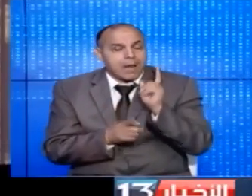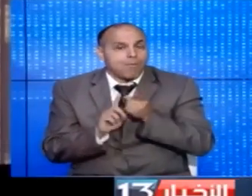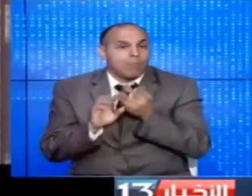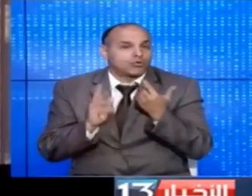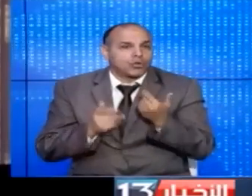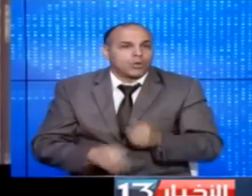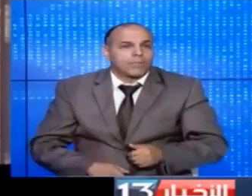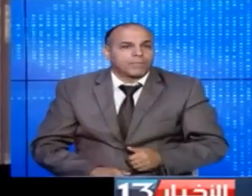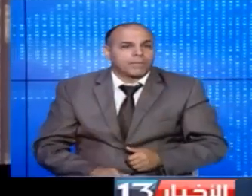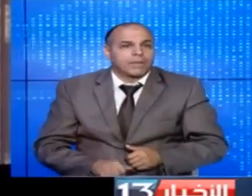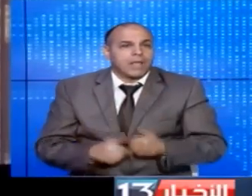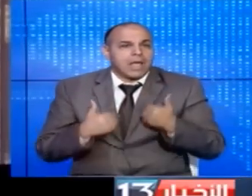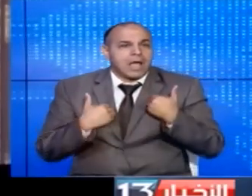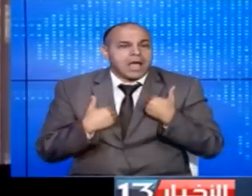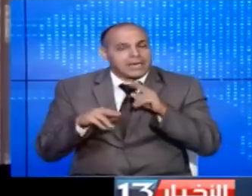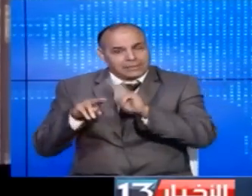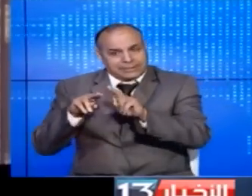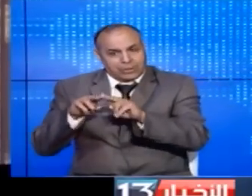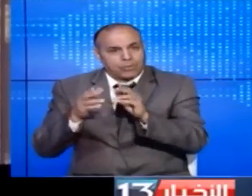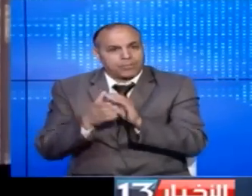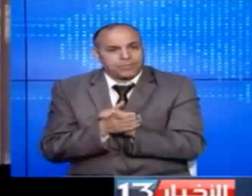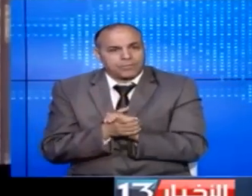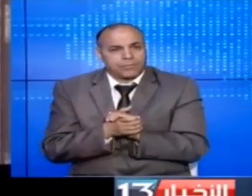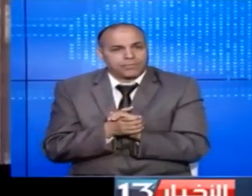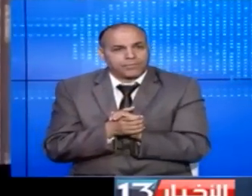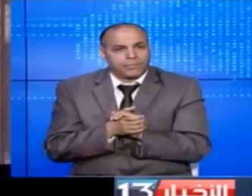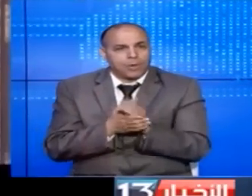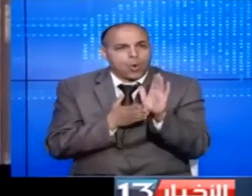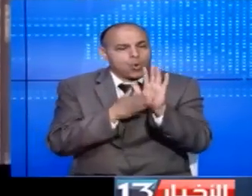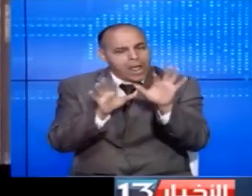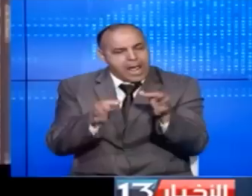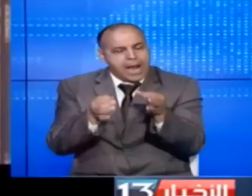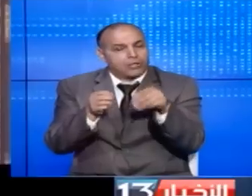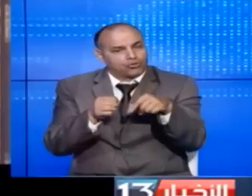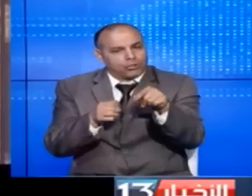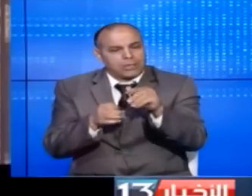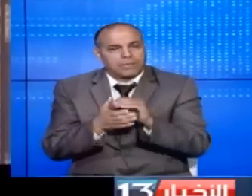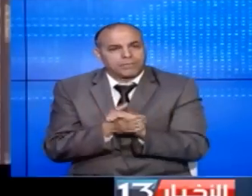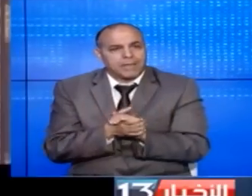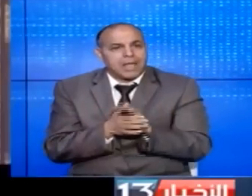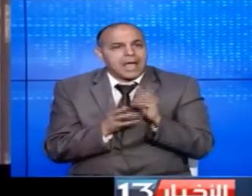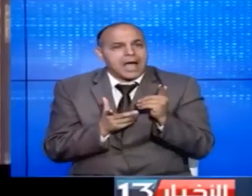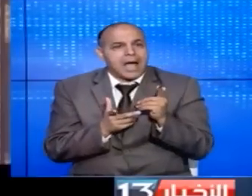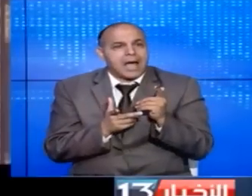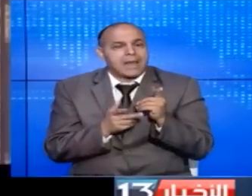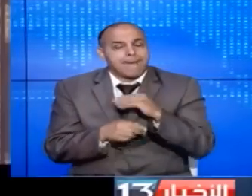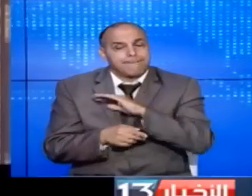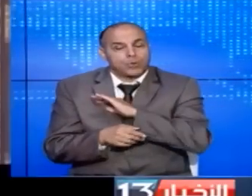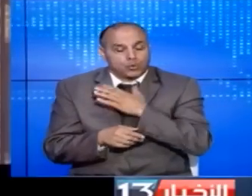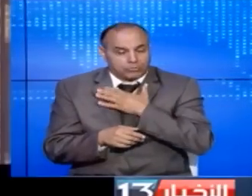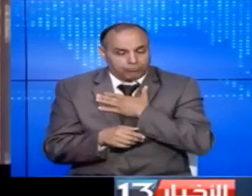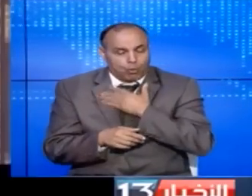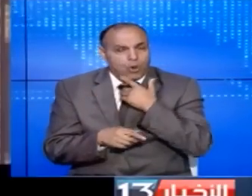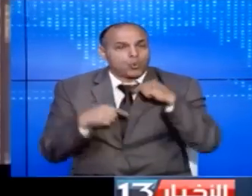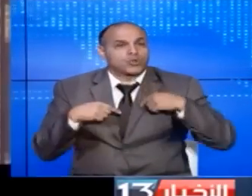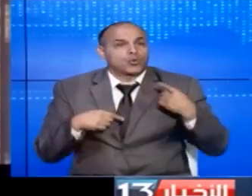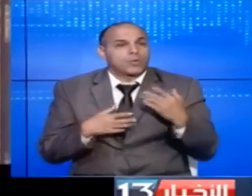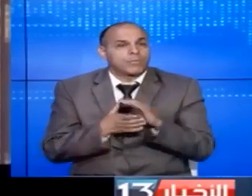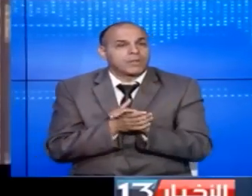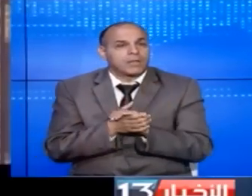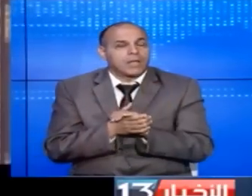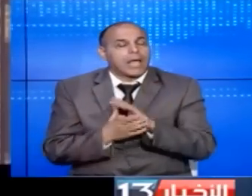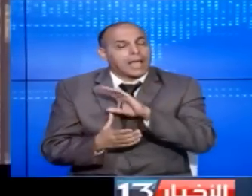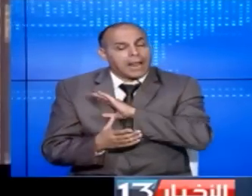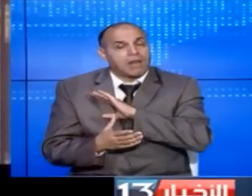هو كيف بدنا نعالجه ونقدم له حلول، لانه هيدي المسؤوليه يلي